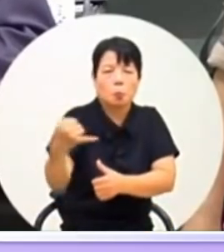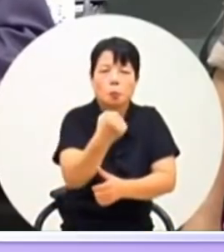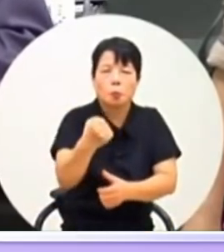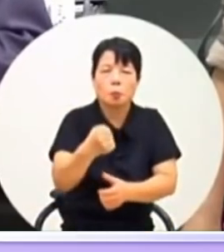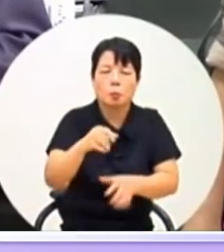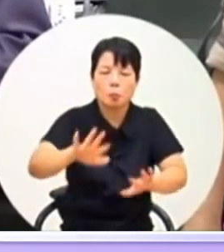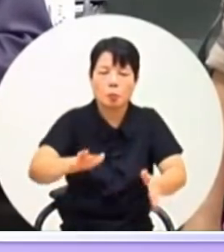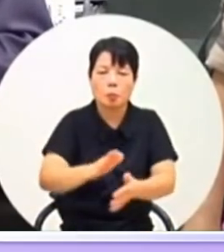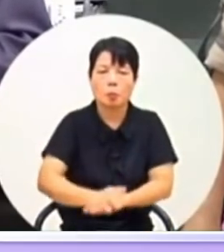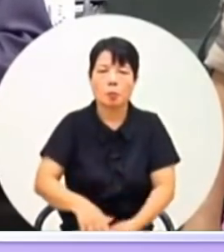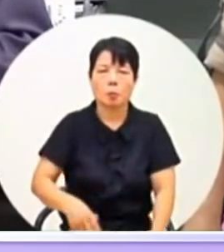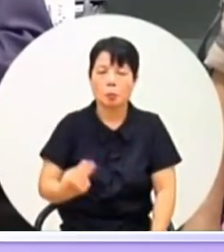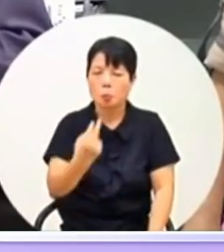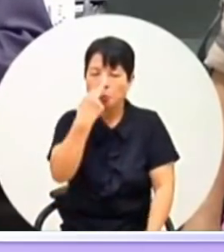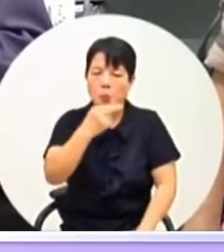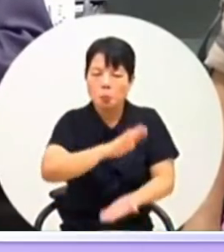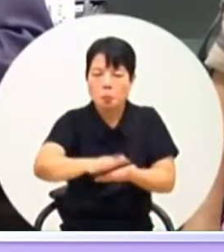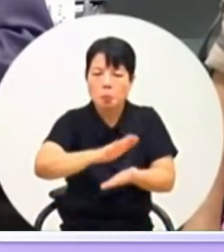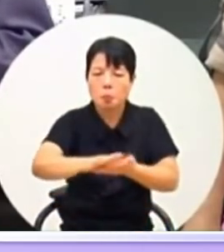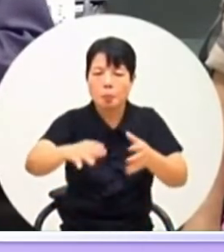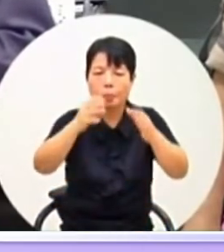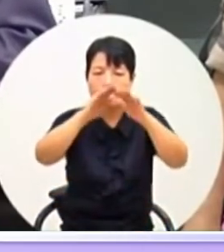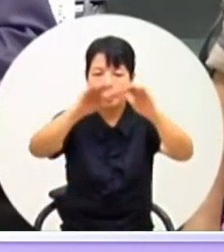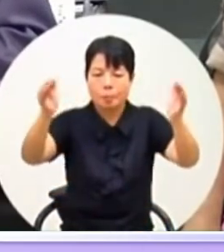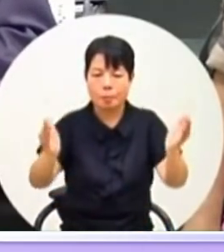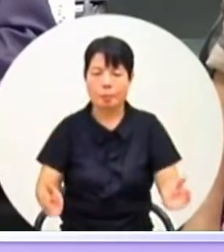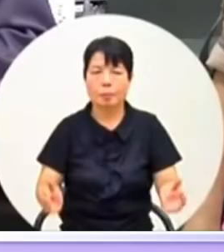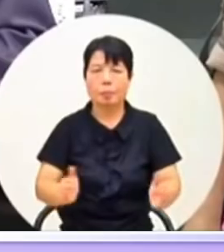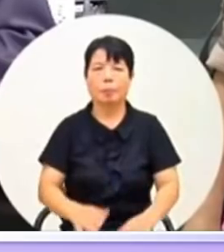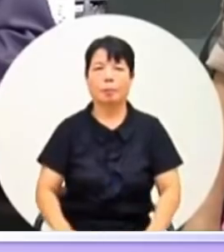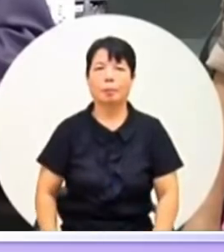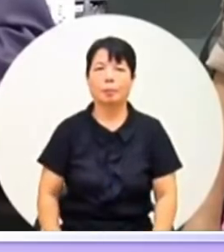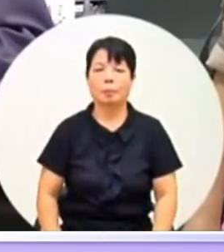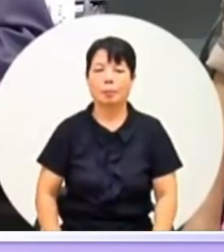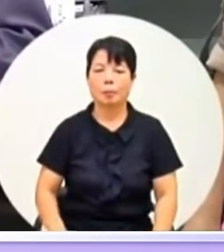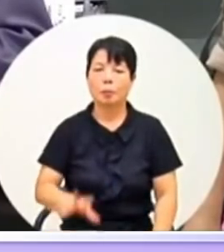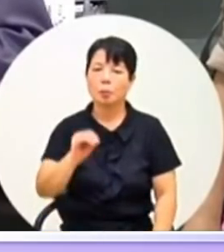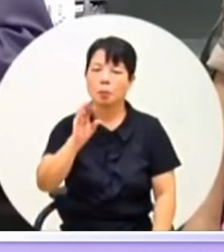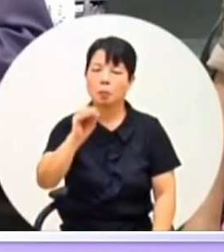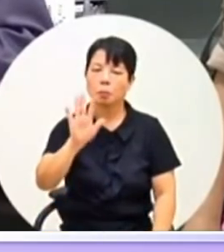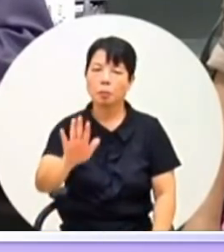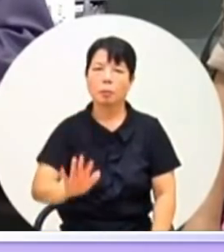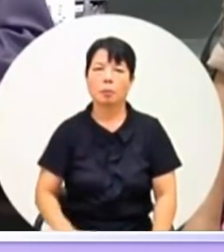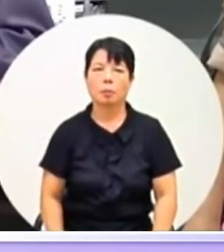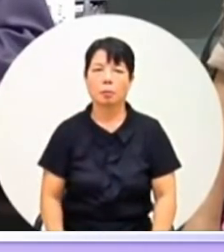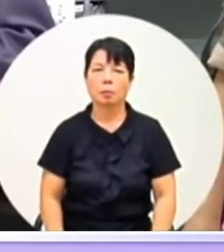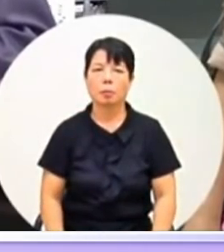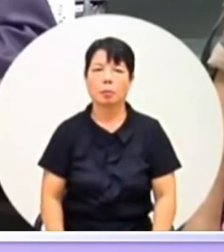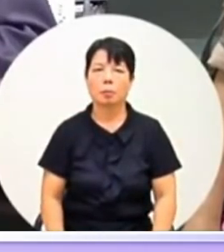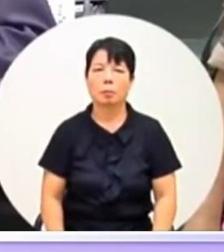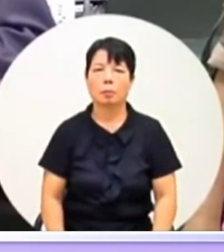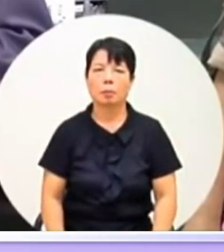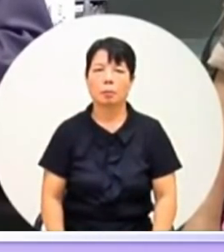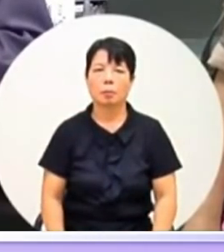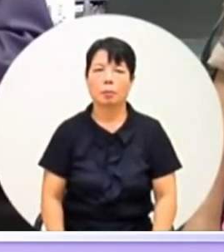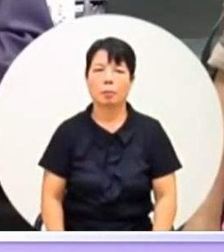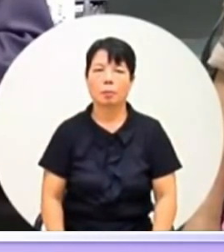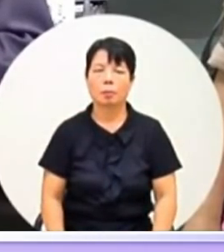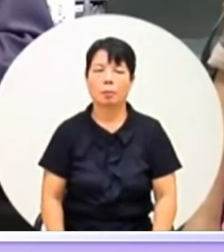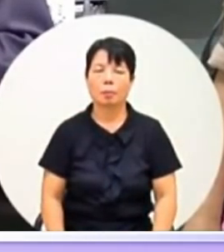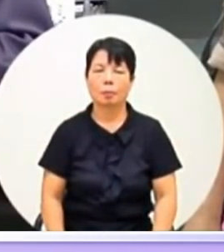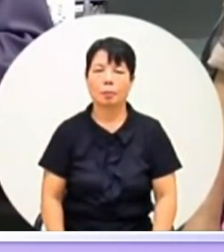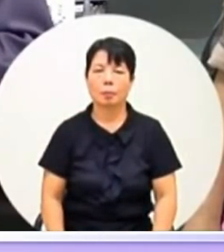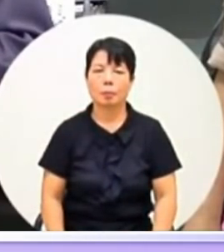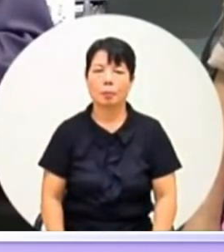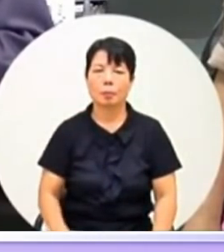议员，我们也很肯定。但是真的会有一些还蛮荒腔走板，他只想作秀，不关心高雄市政的这种议员啊，你知道